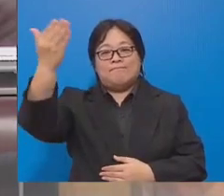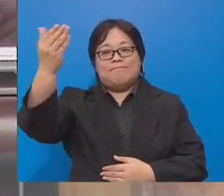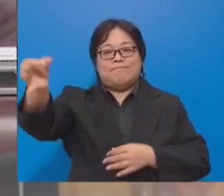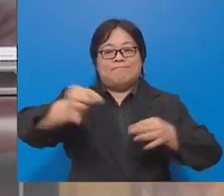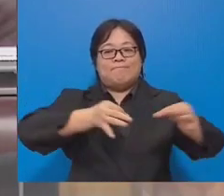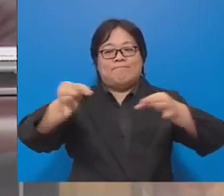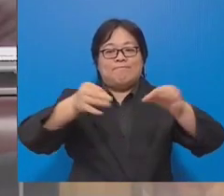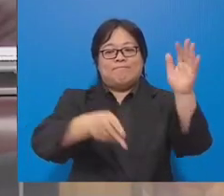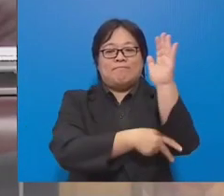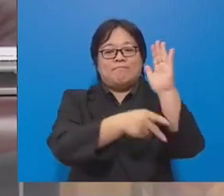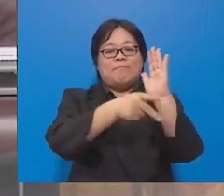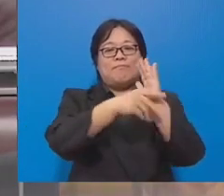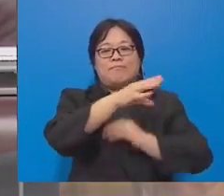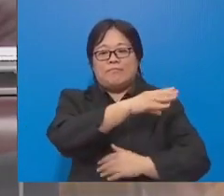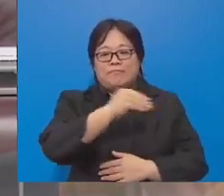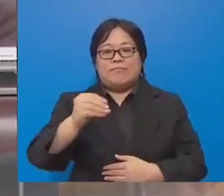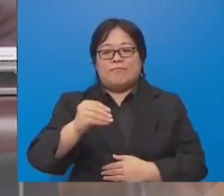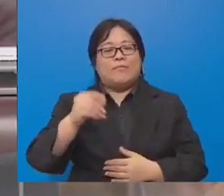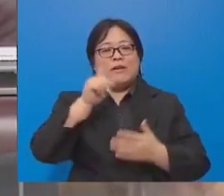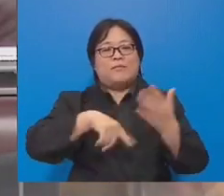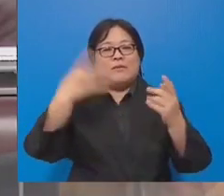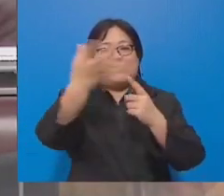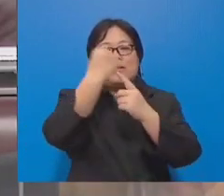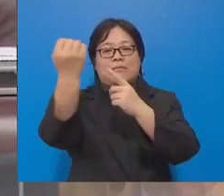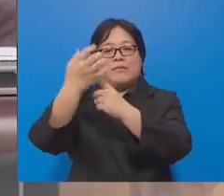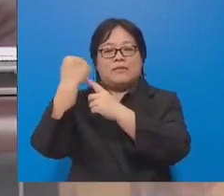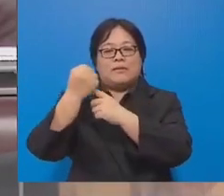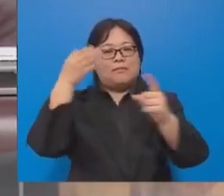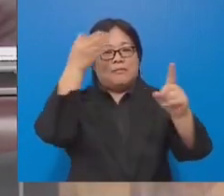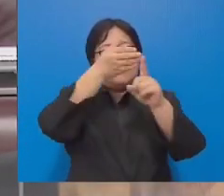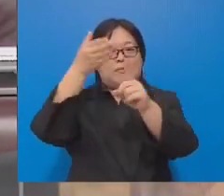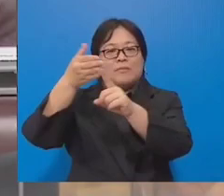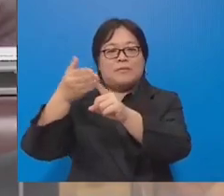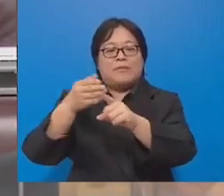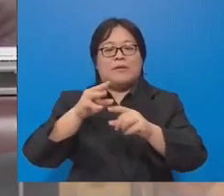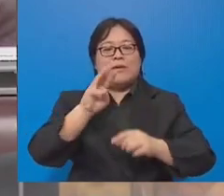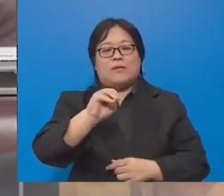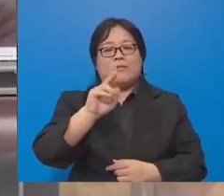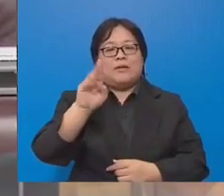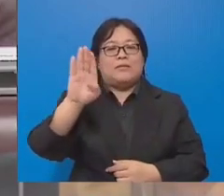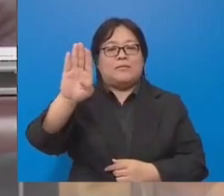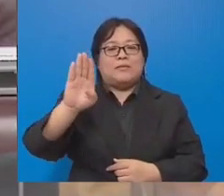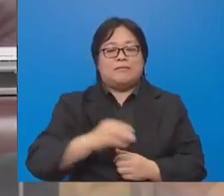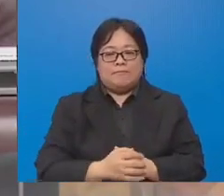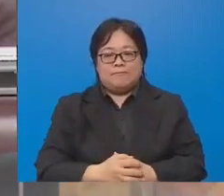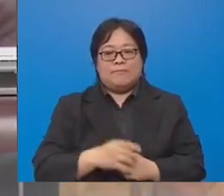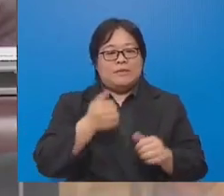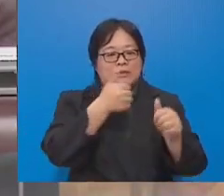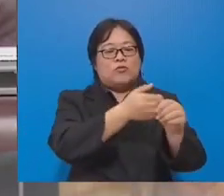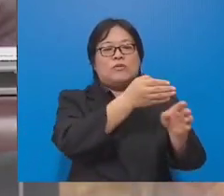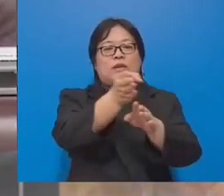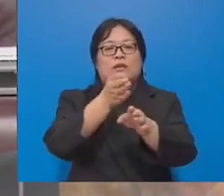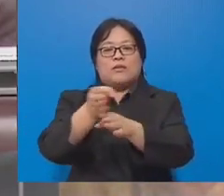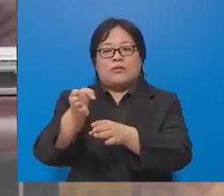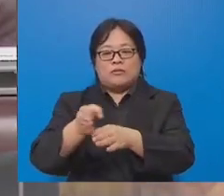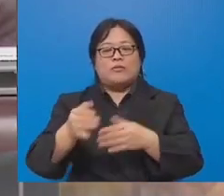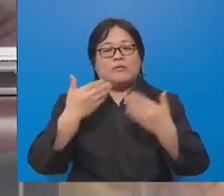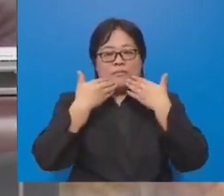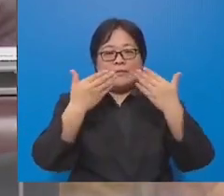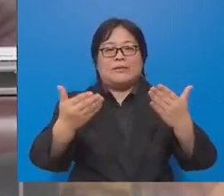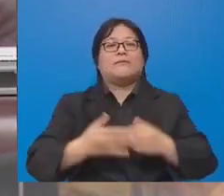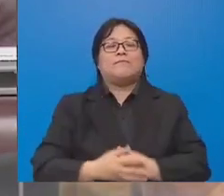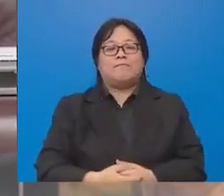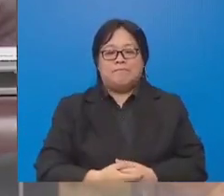di paling menonjol tentang pencapaian-pencapaian kepada sasaran majelis kemampuan Bumiputera pada sektor-sektor yang telah digariskan